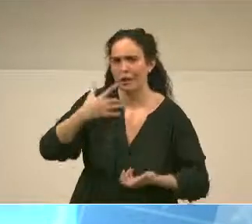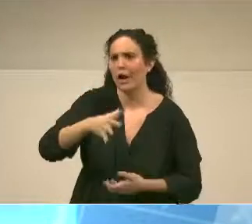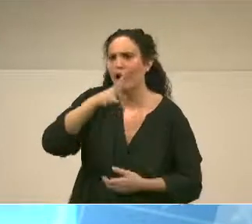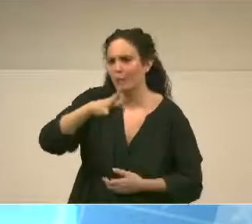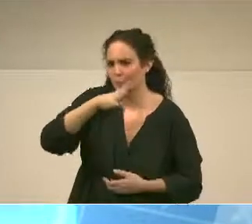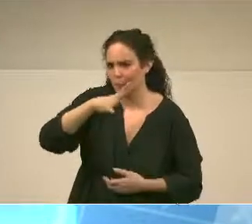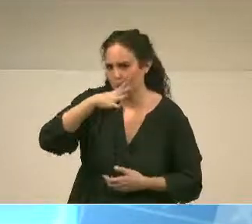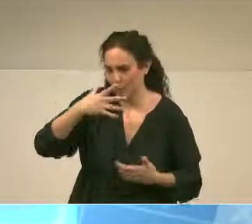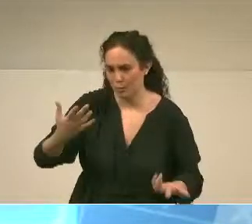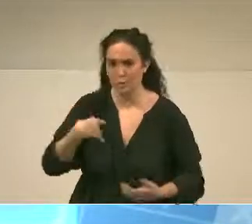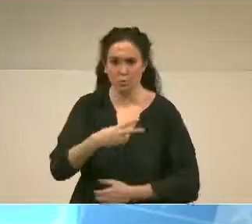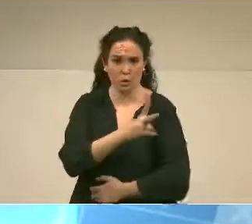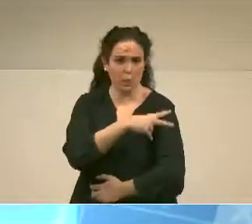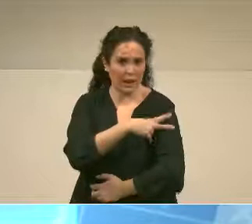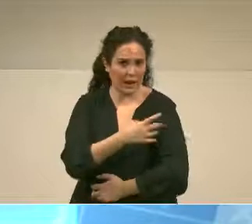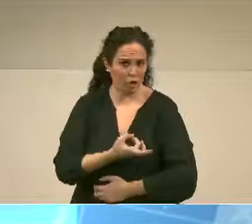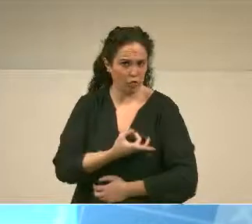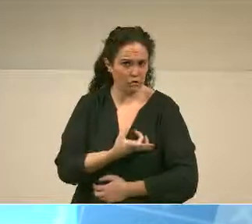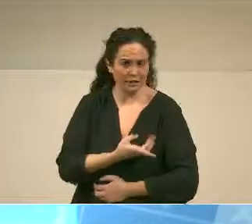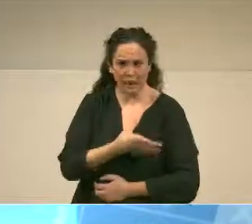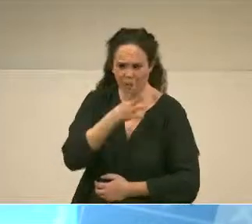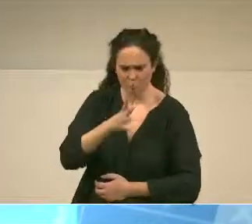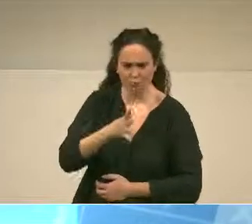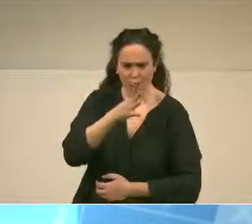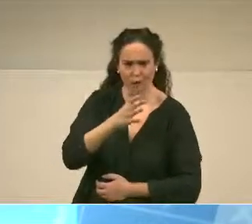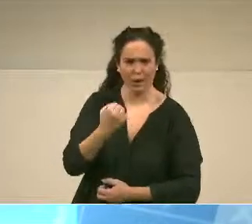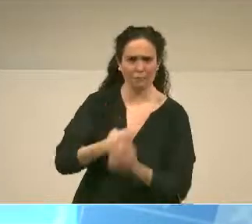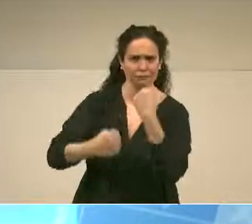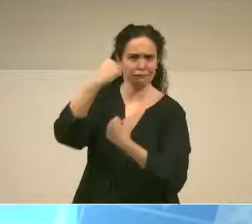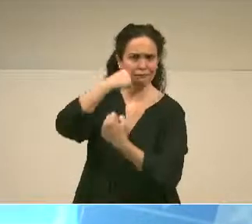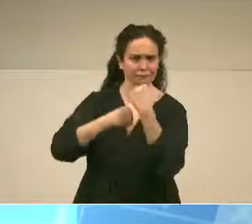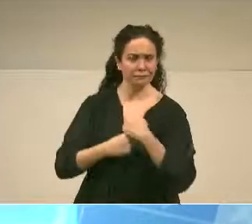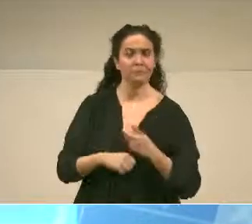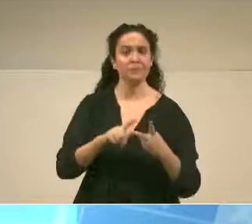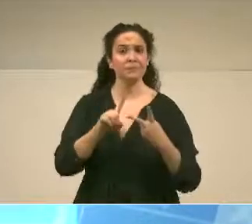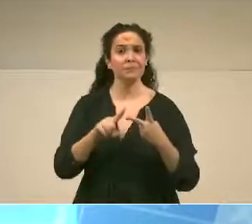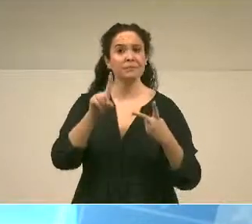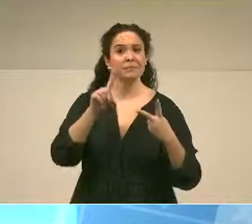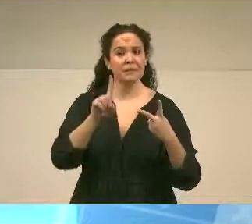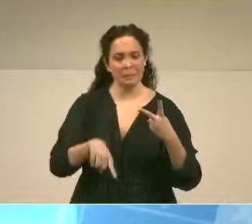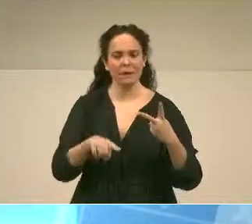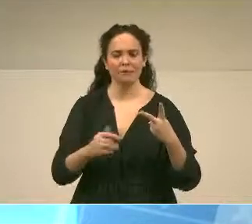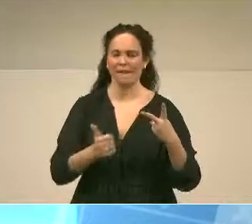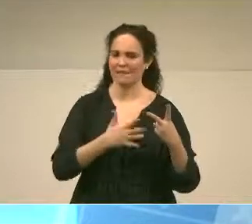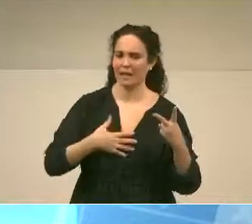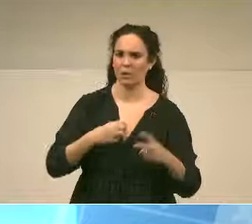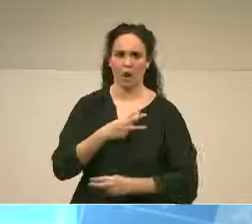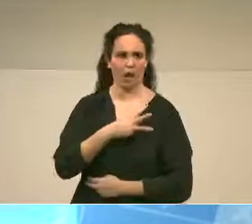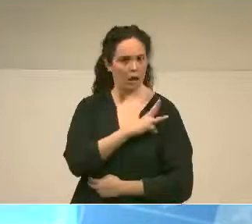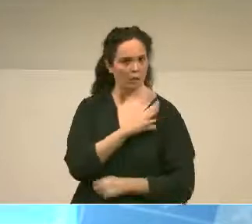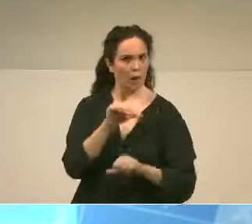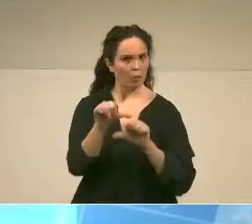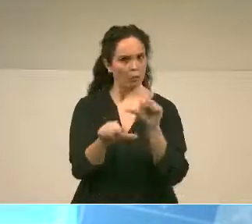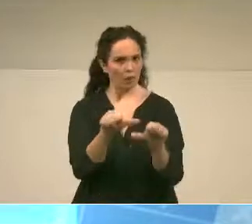ordezkari sindikal horren zauri egoera hori eta bestetik aztertzeko Ertzaintzak erabili zituen